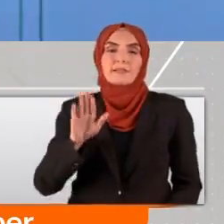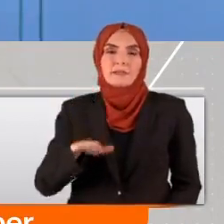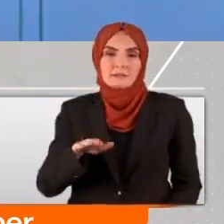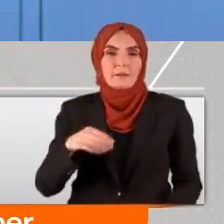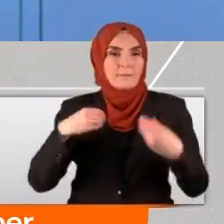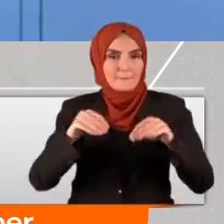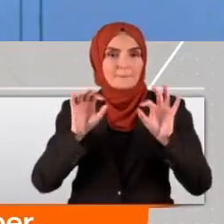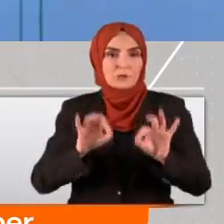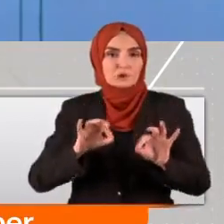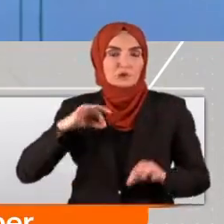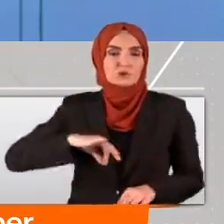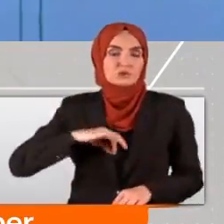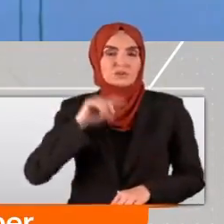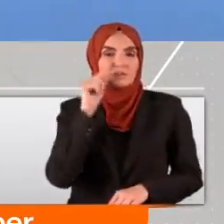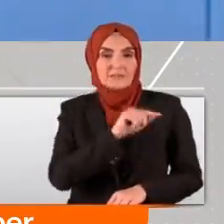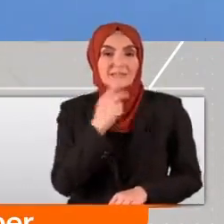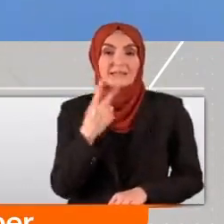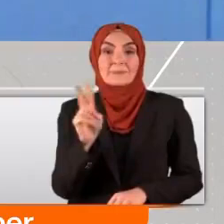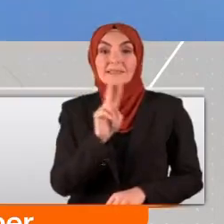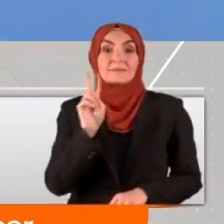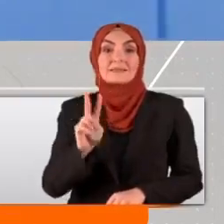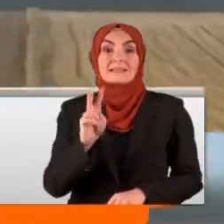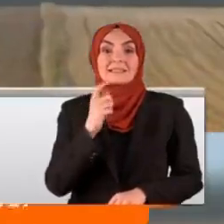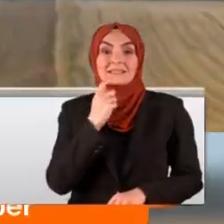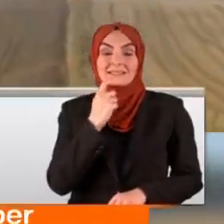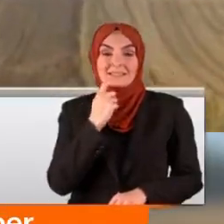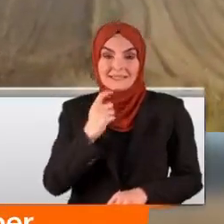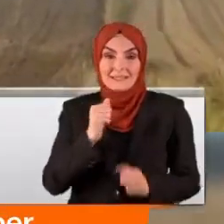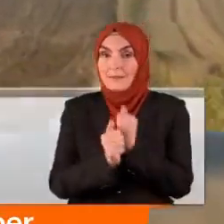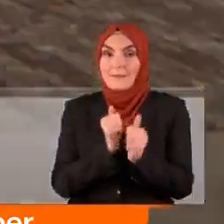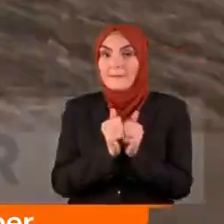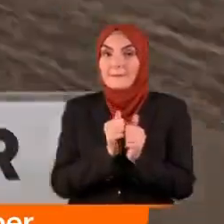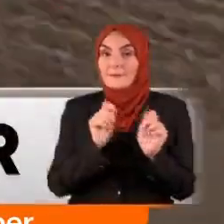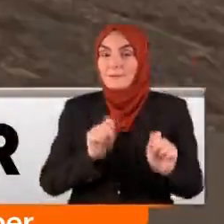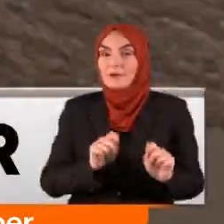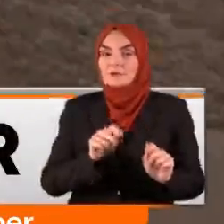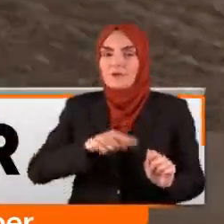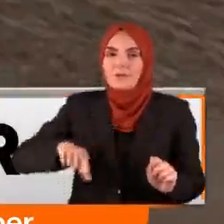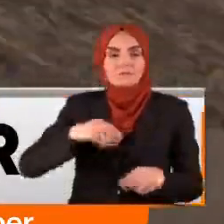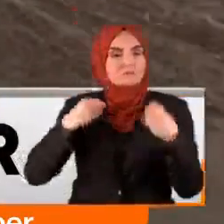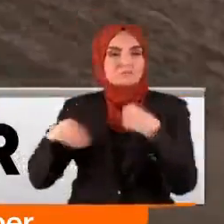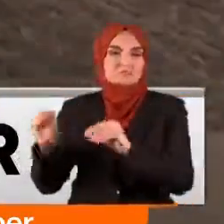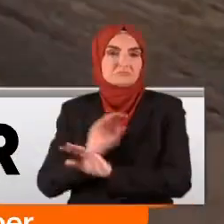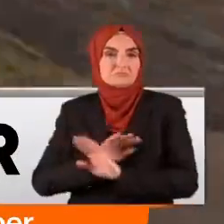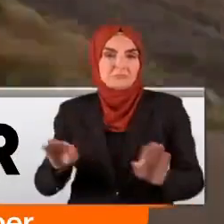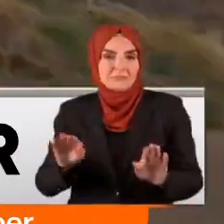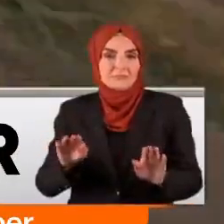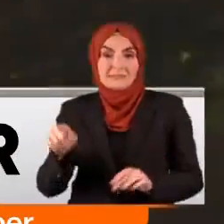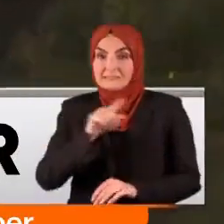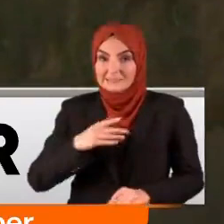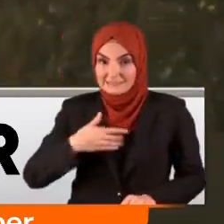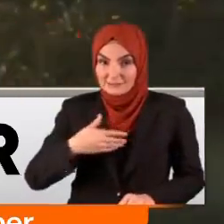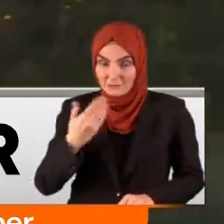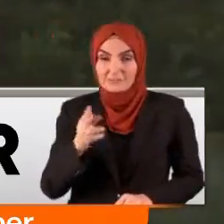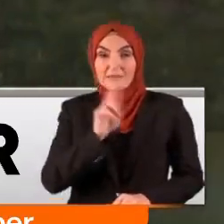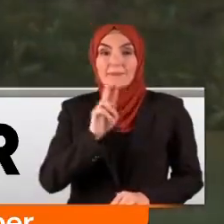şirket 2022'de üreteceği tüm araçları şimdiden sattı. Siz de bir Jetson'a sahip olmak istiyorsanız 22 bin dolar